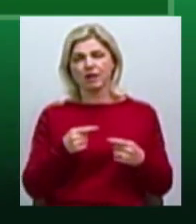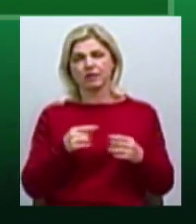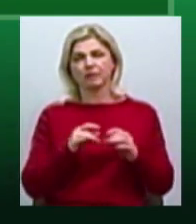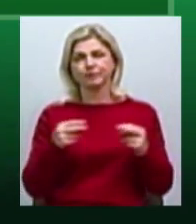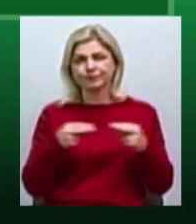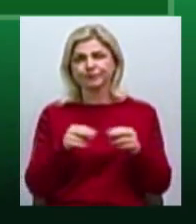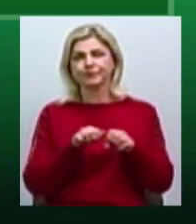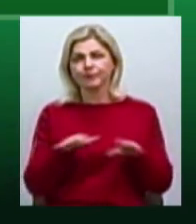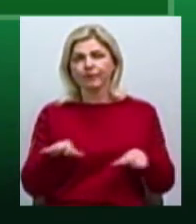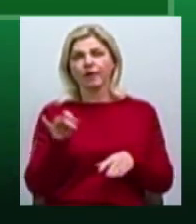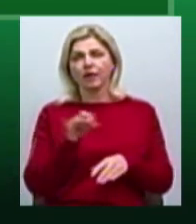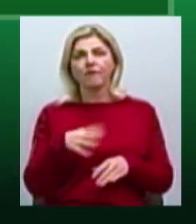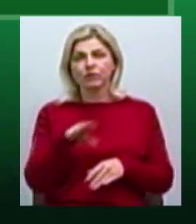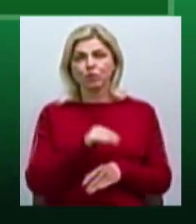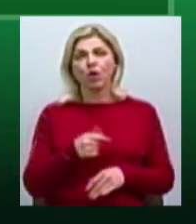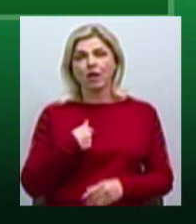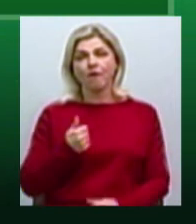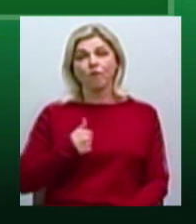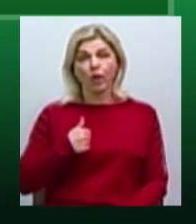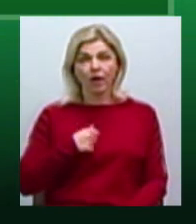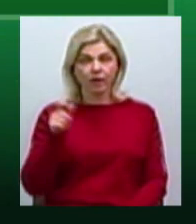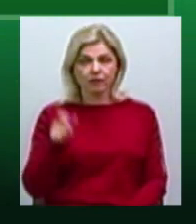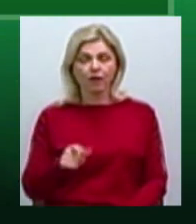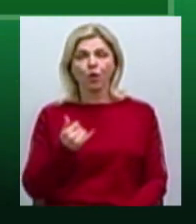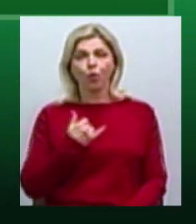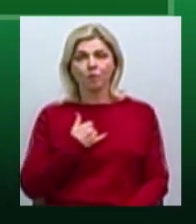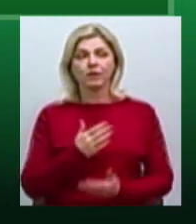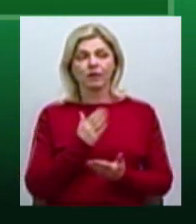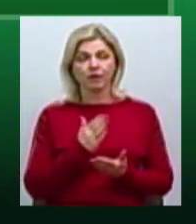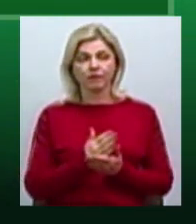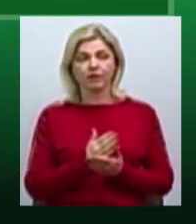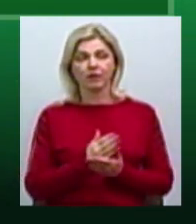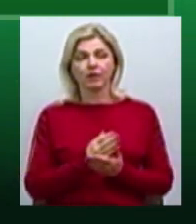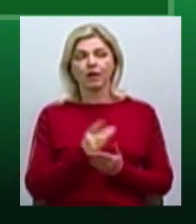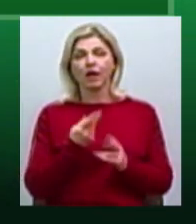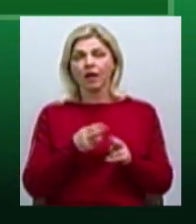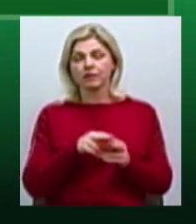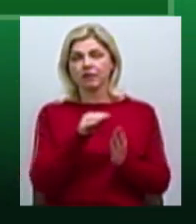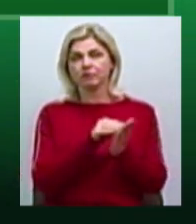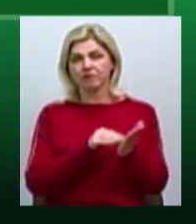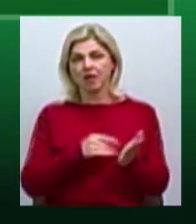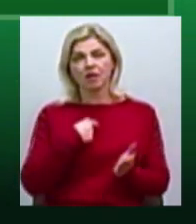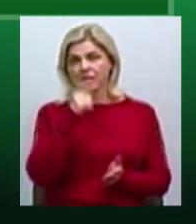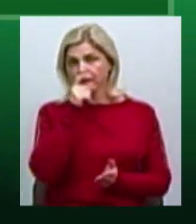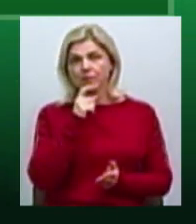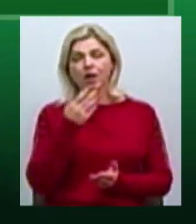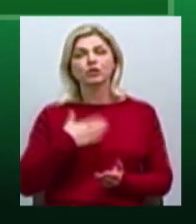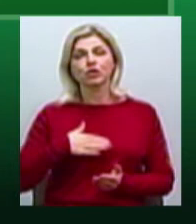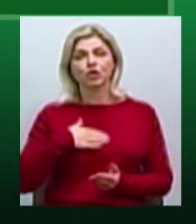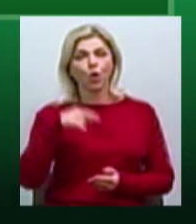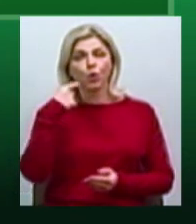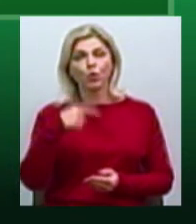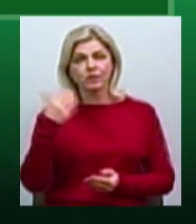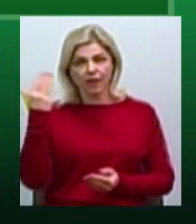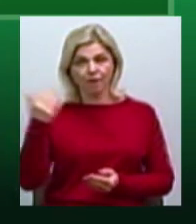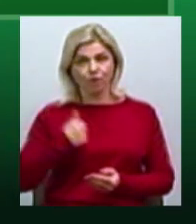тому, що я військовий, і в мене все це є зі штампом ЗСУ. Тому тому я не розумію, навіщо російським військовим